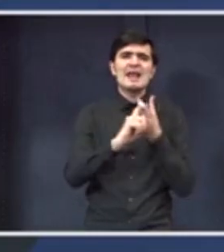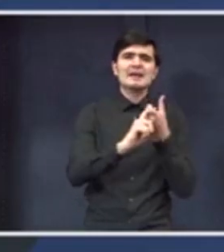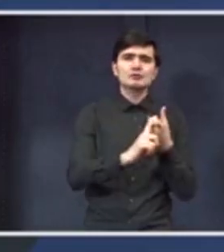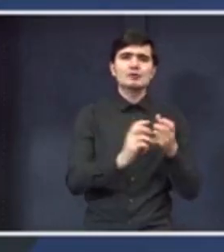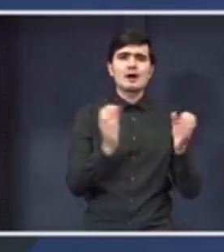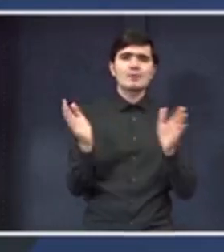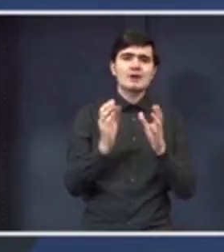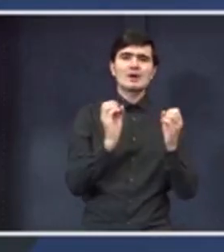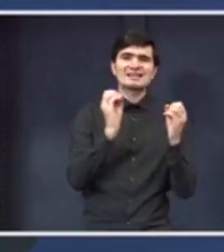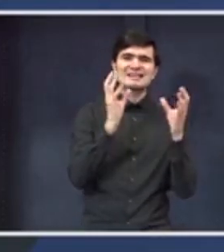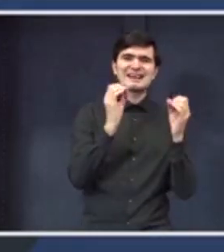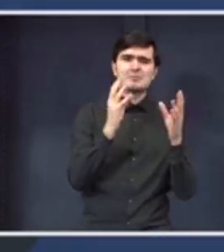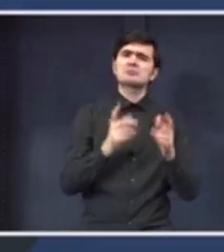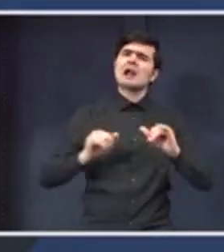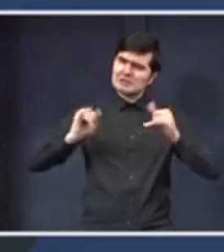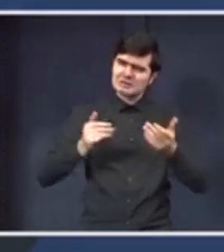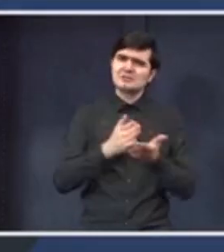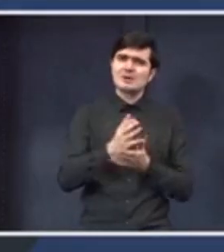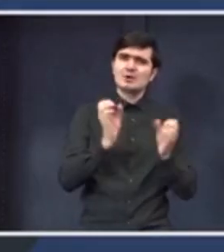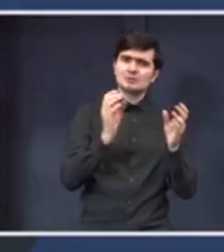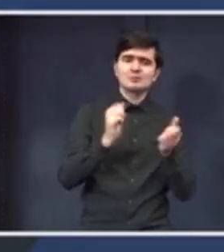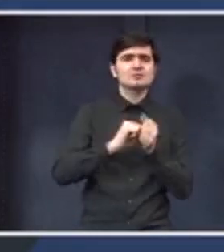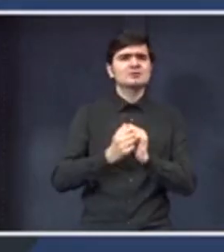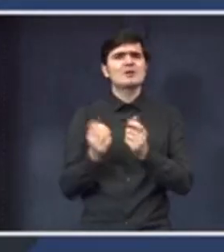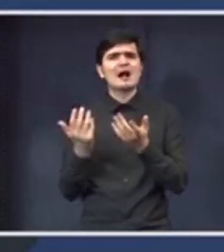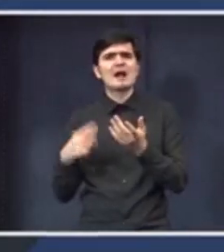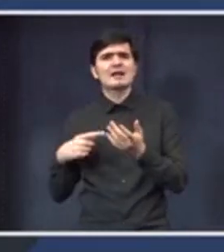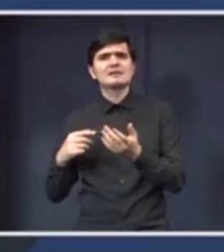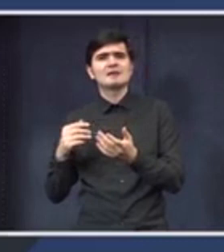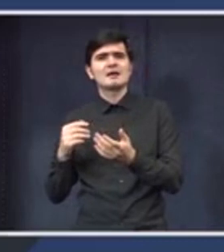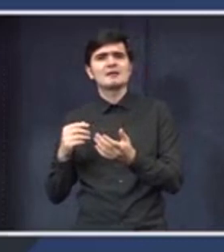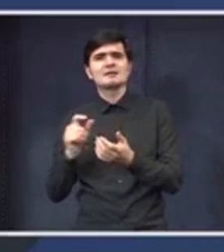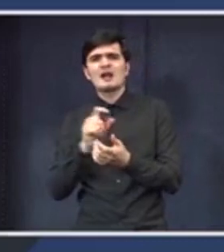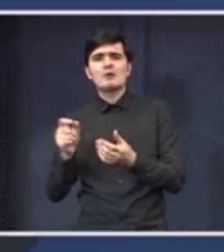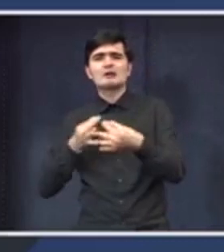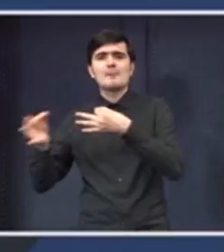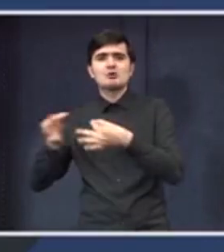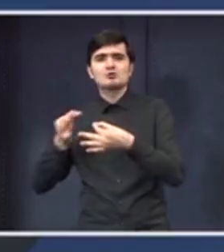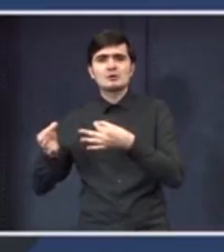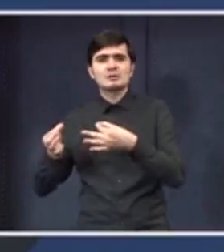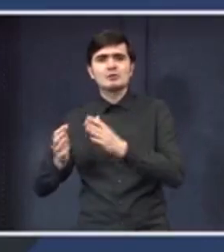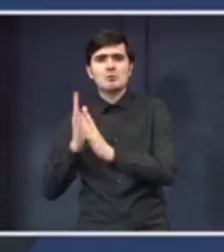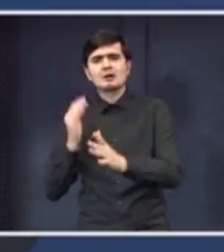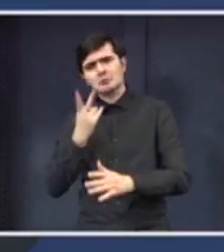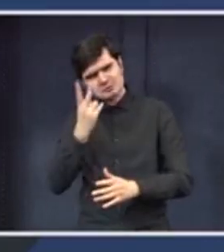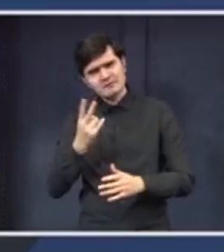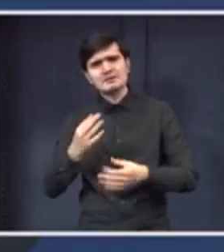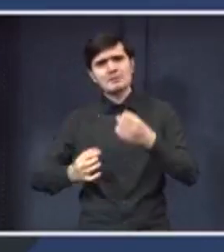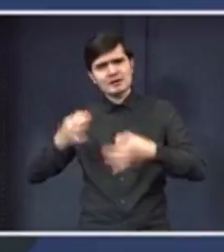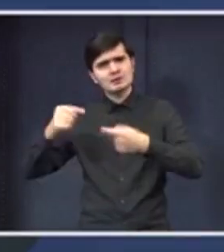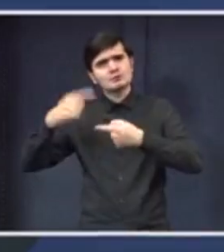sărbători și se întâmplă acest lucru indiferent de oră și cât este datorat măsurilor. Vom aștepta, cum avea analize, vom reveni cu ele public,